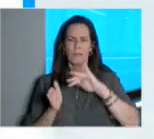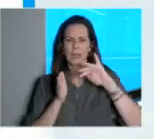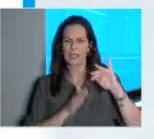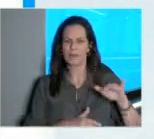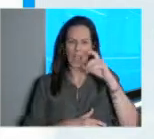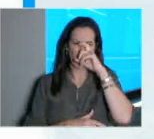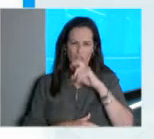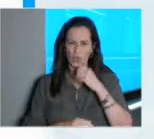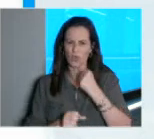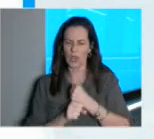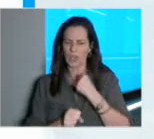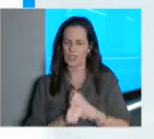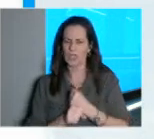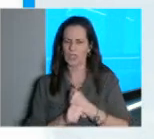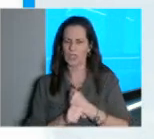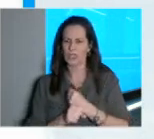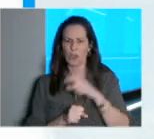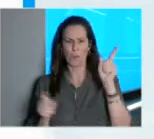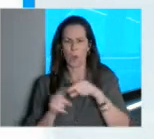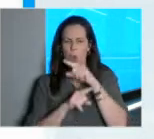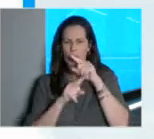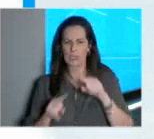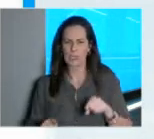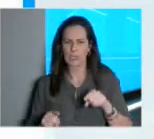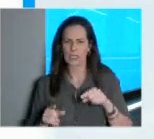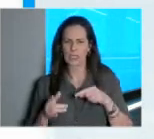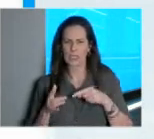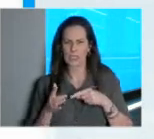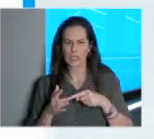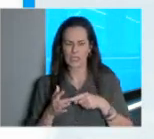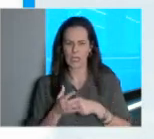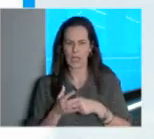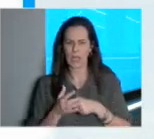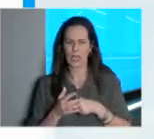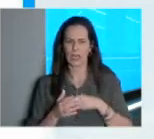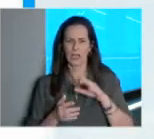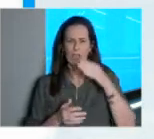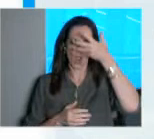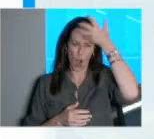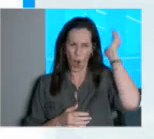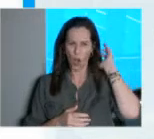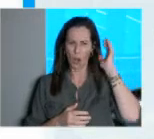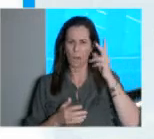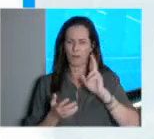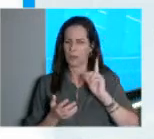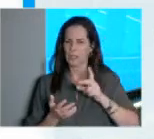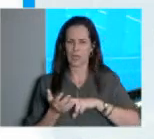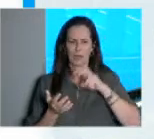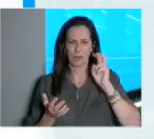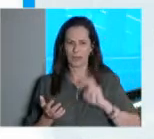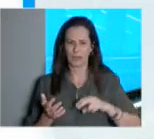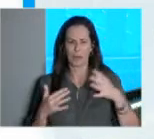השחיתות הנוראית של נתניהו שפוסלת אותו ערכית בלי קשר לשום החלטה משפטית. אולמרט בצדק אולץ להתפטר עוד